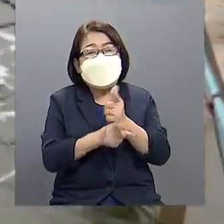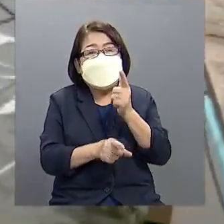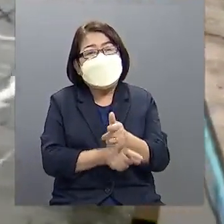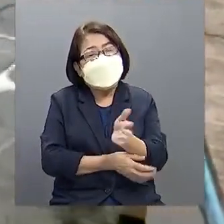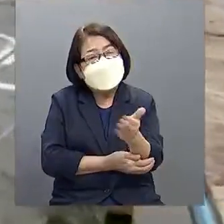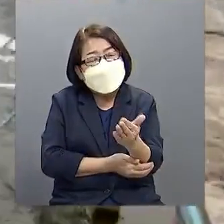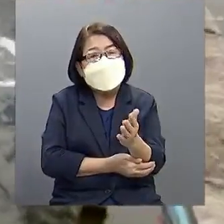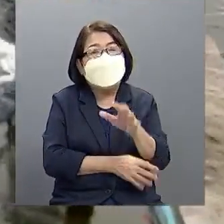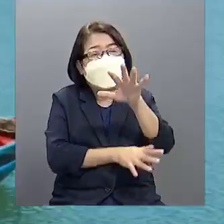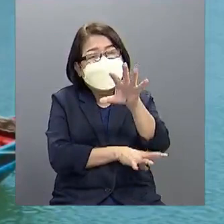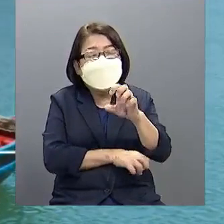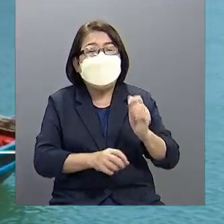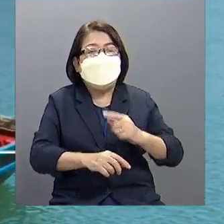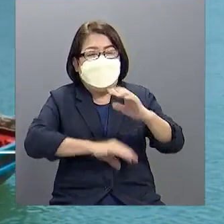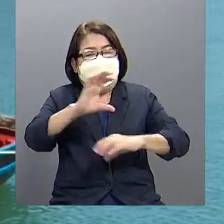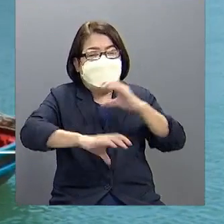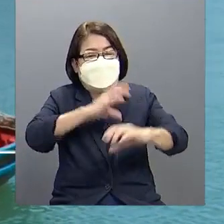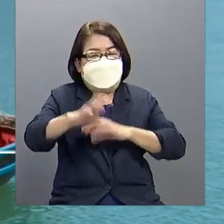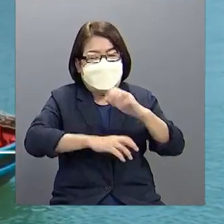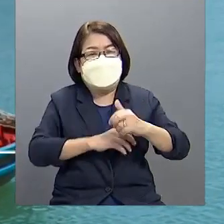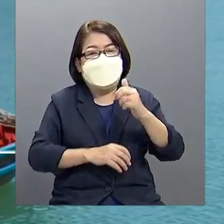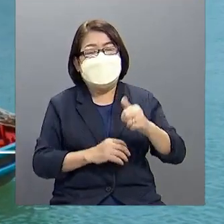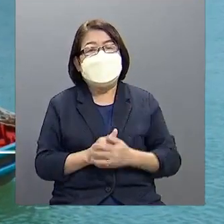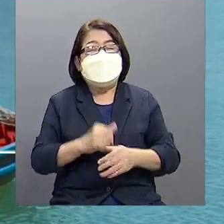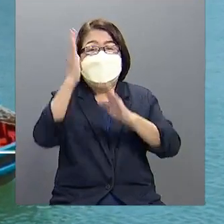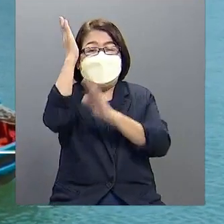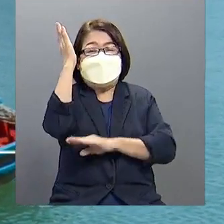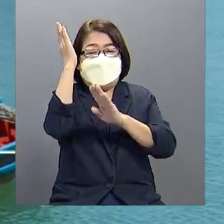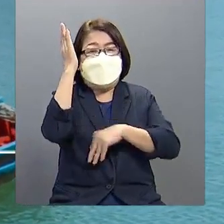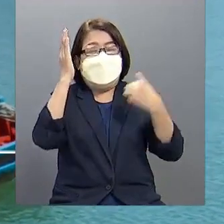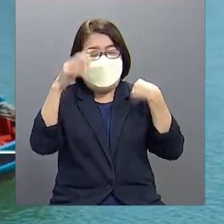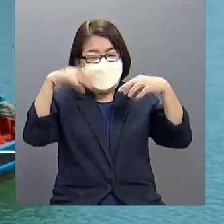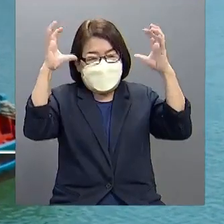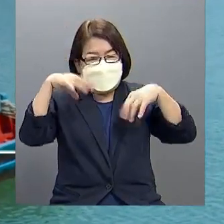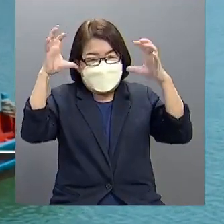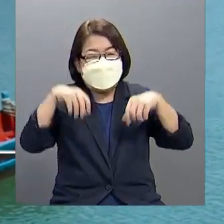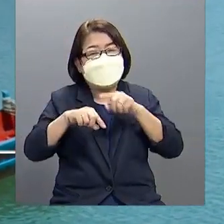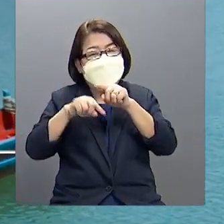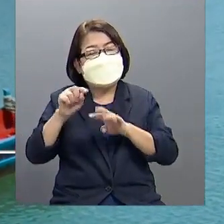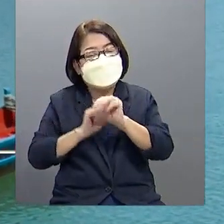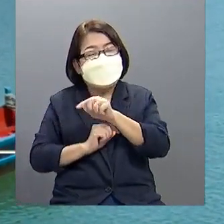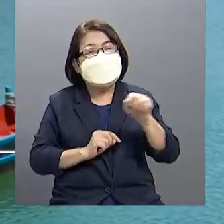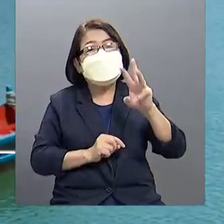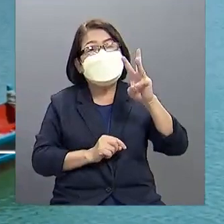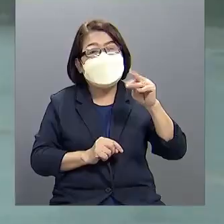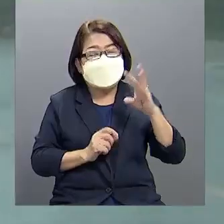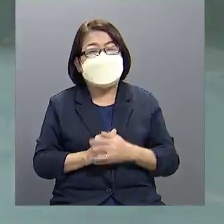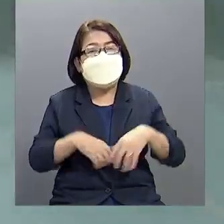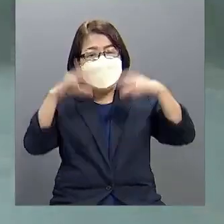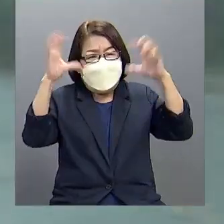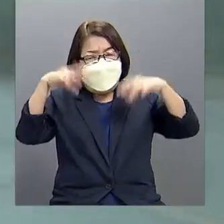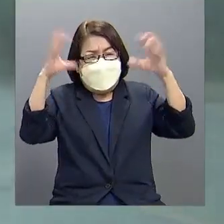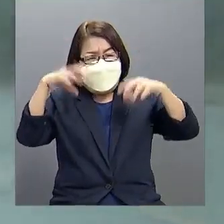ิดเคื่องตน้ำหงฝนตกภาคใ้มีฝนฟ้าขนงเพิมขึ้นเป็ 40-60%องพนที่และมฝนตกหนกบางแห่ง